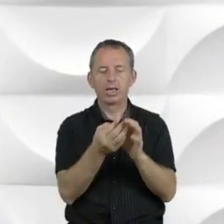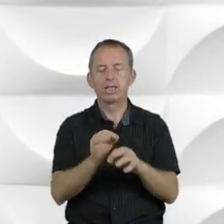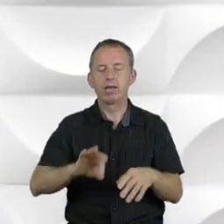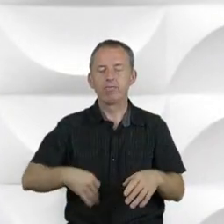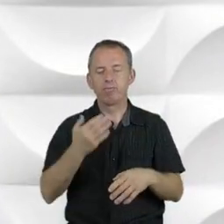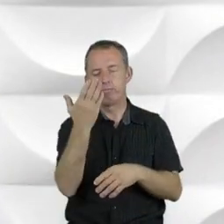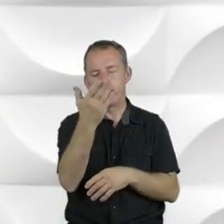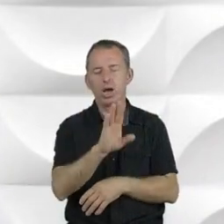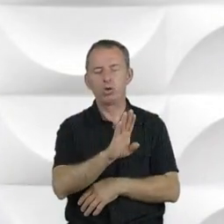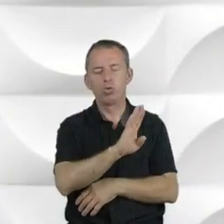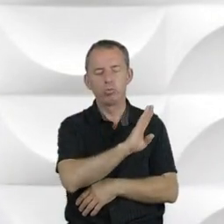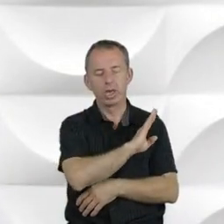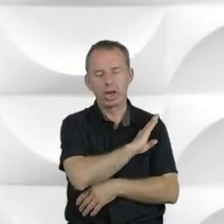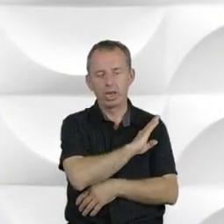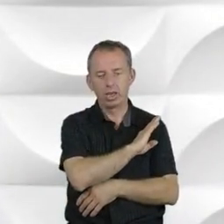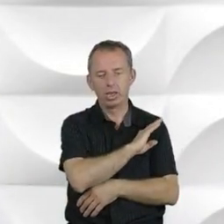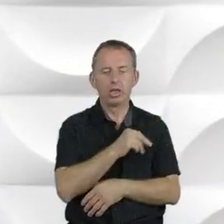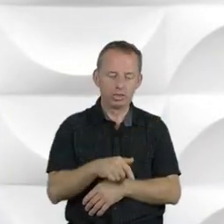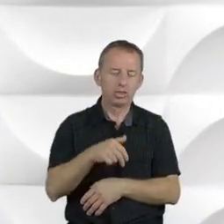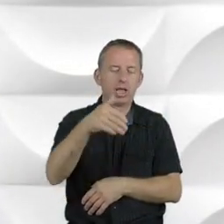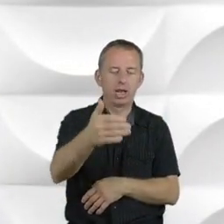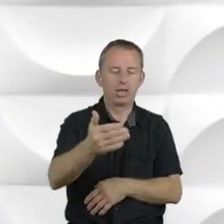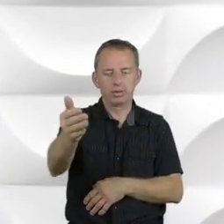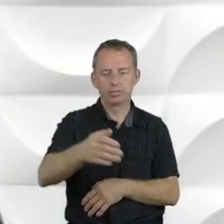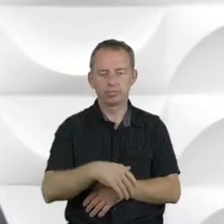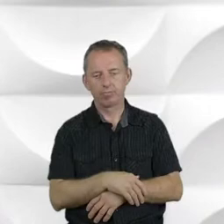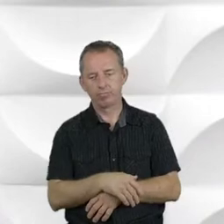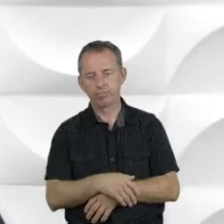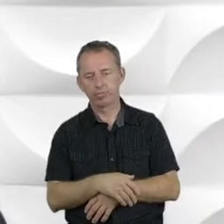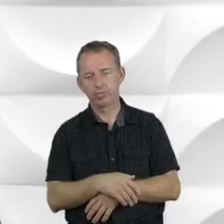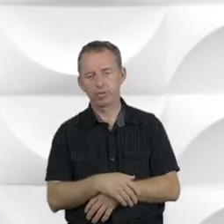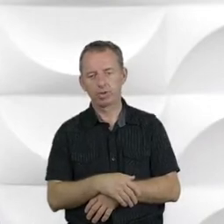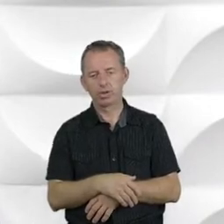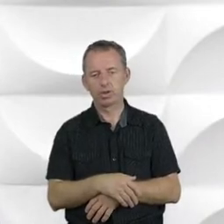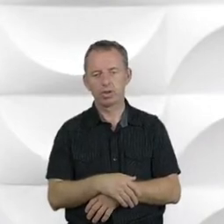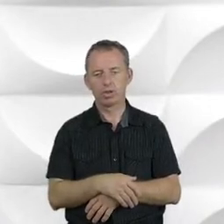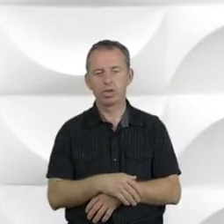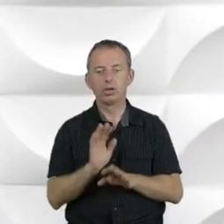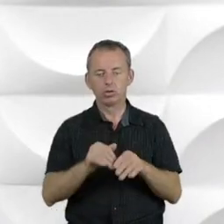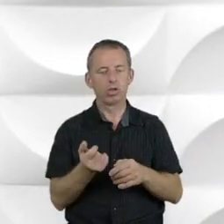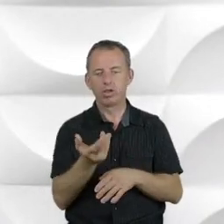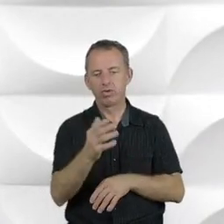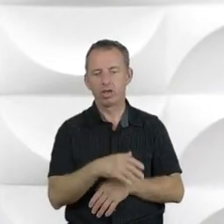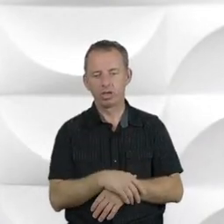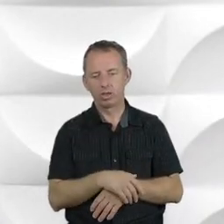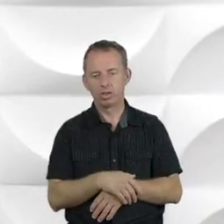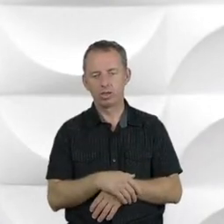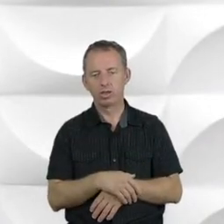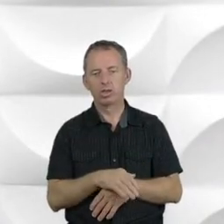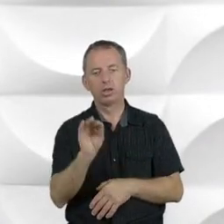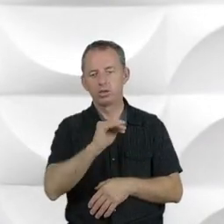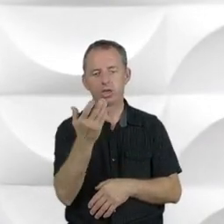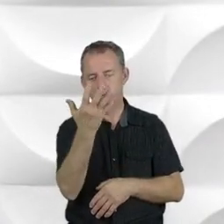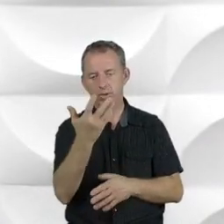umierają. Idziemy dalej, bo już zostało nam niewiele, a jeszcze